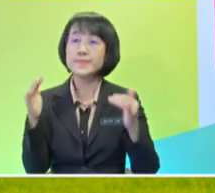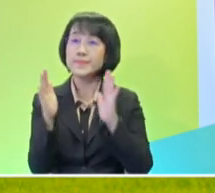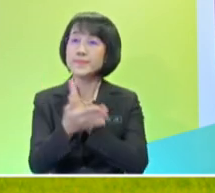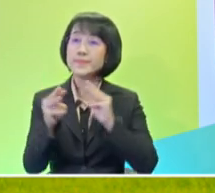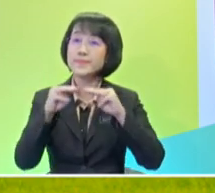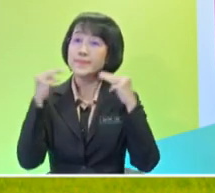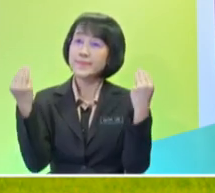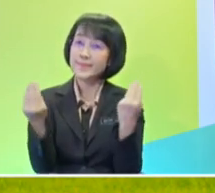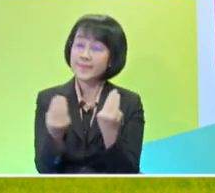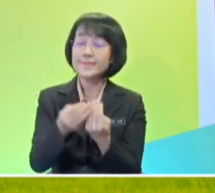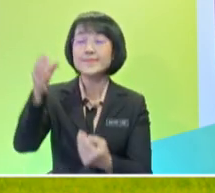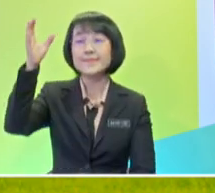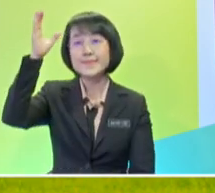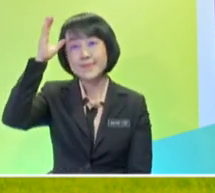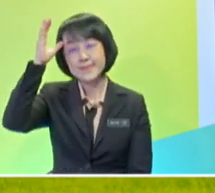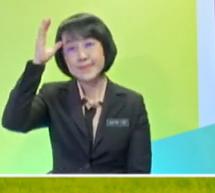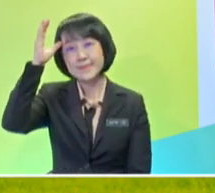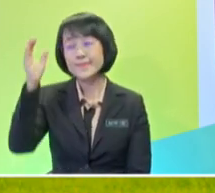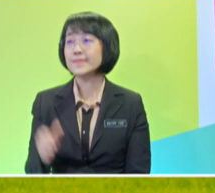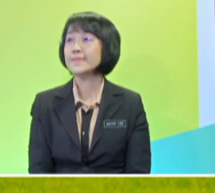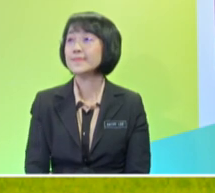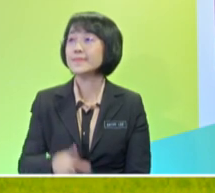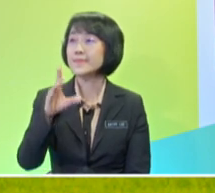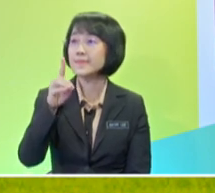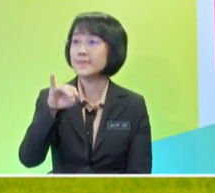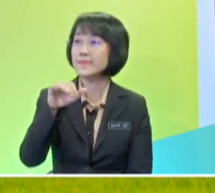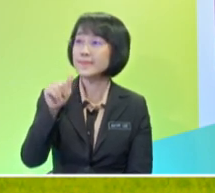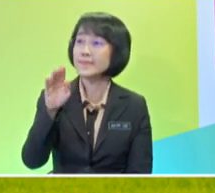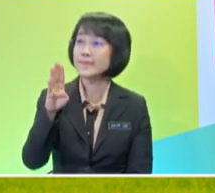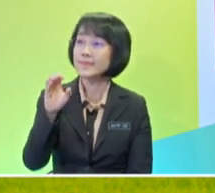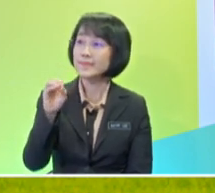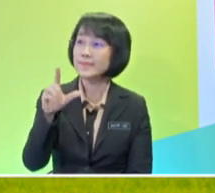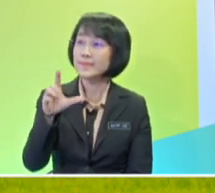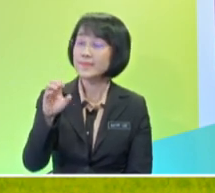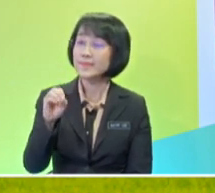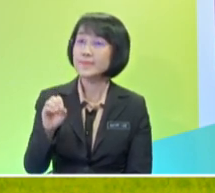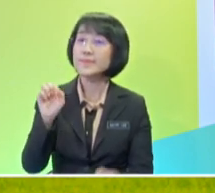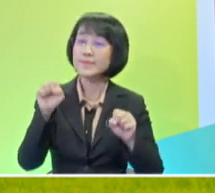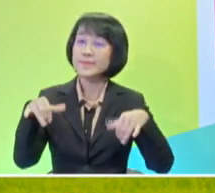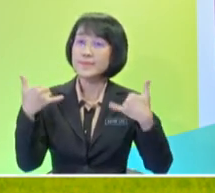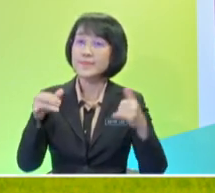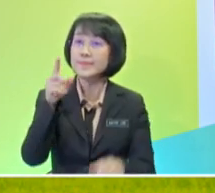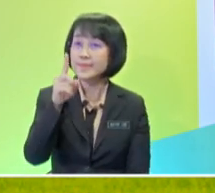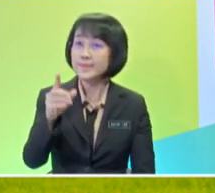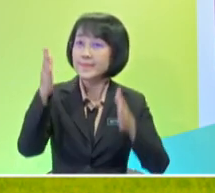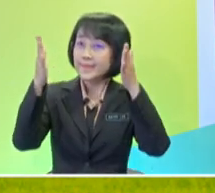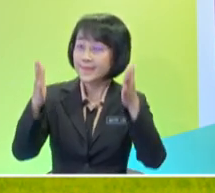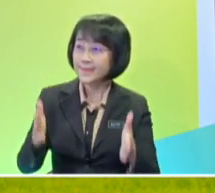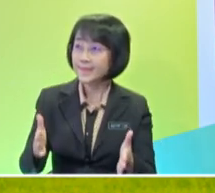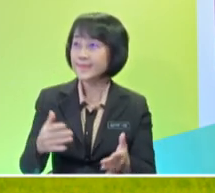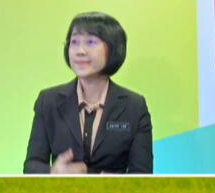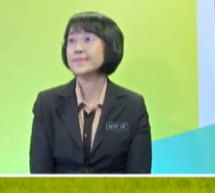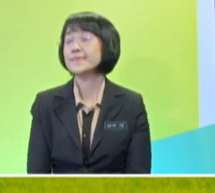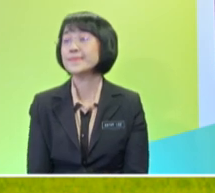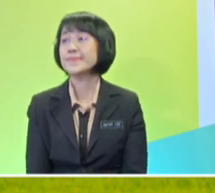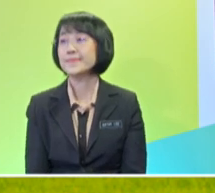masyarakat Cina sebenarnya dan dia bulu ini boleh dimainkan secara perseorangan sewaktu lah dia belum ini berada di bawah